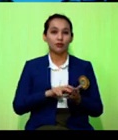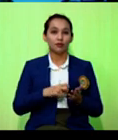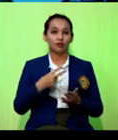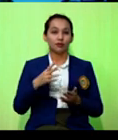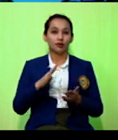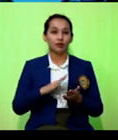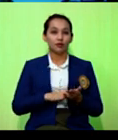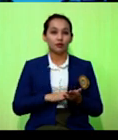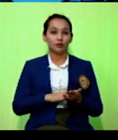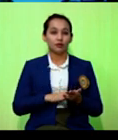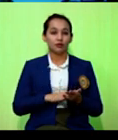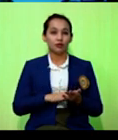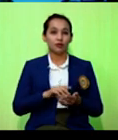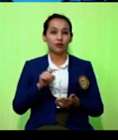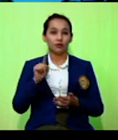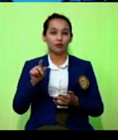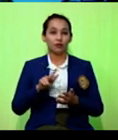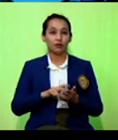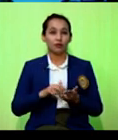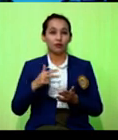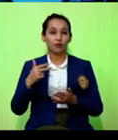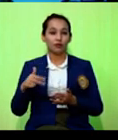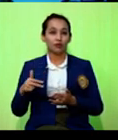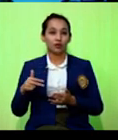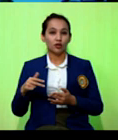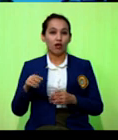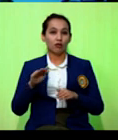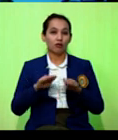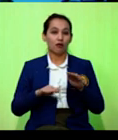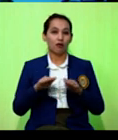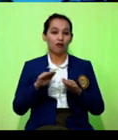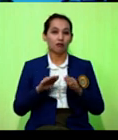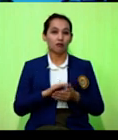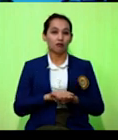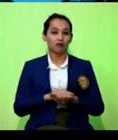1329 bilan 1330 ni taqqoslaganimizda